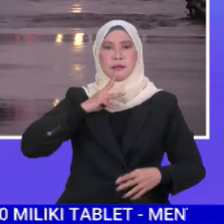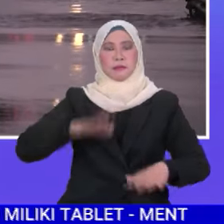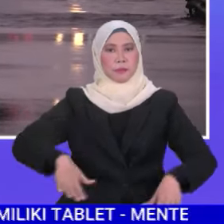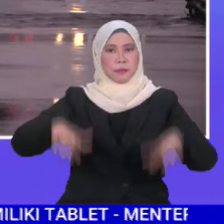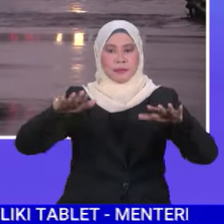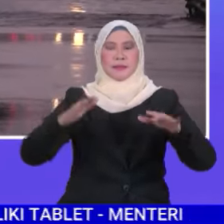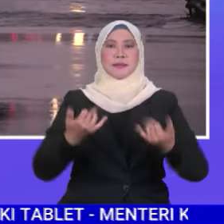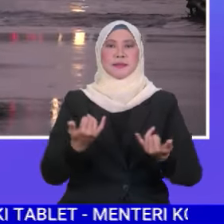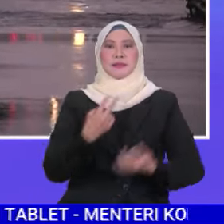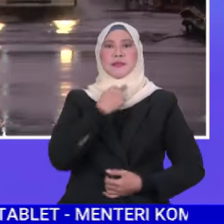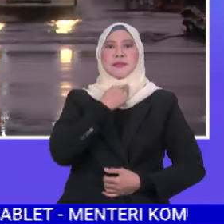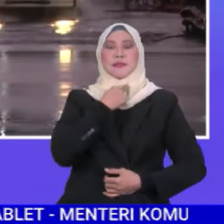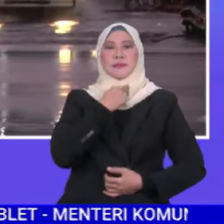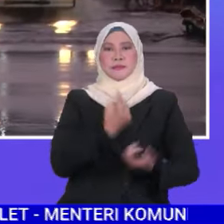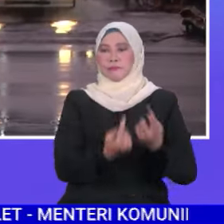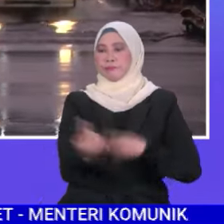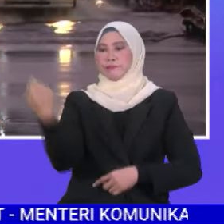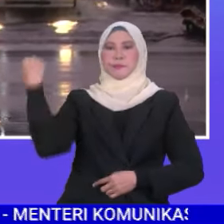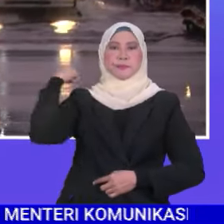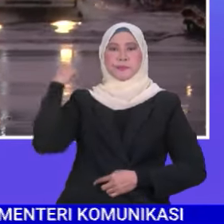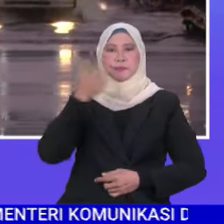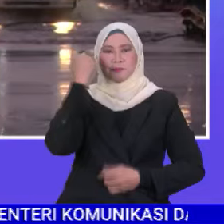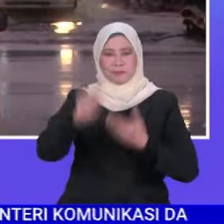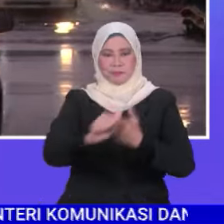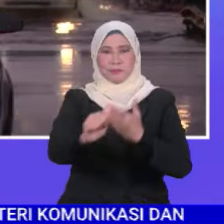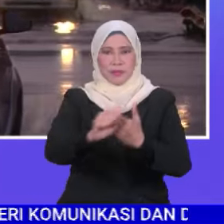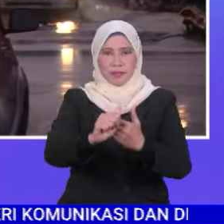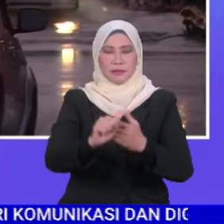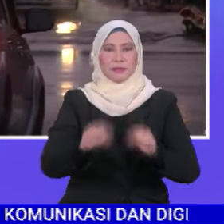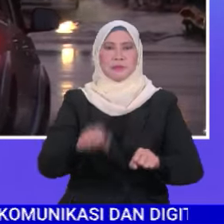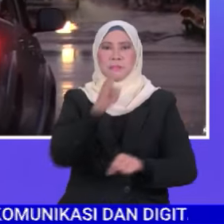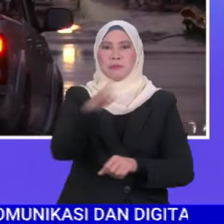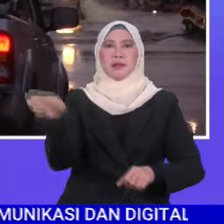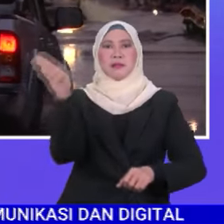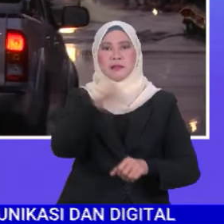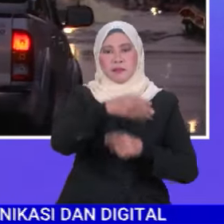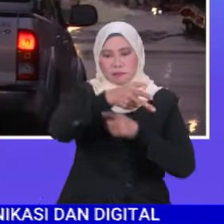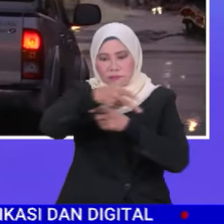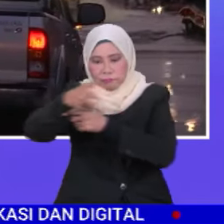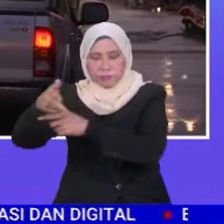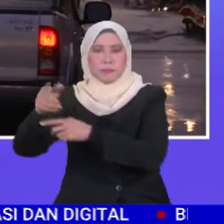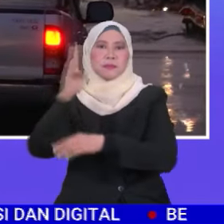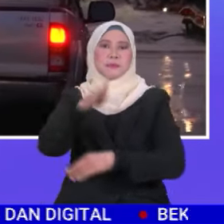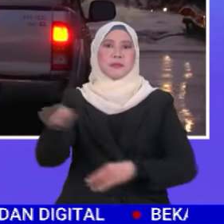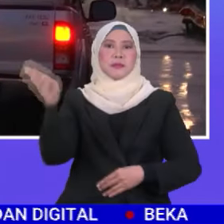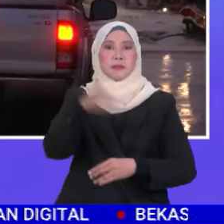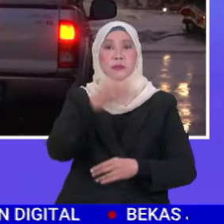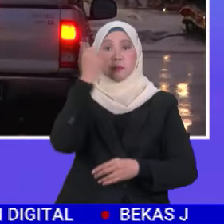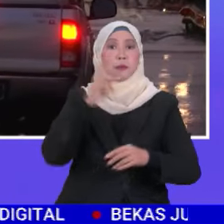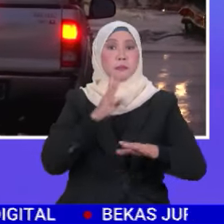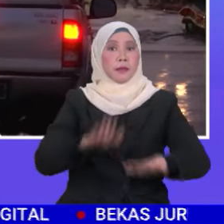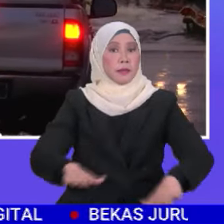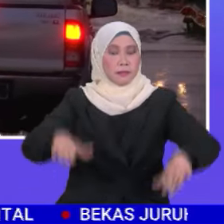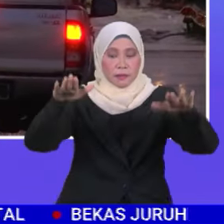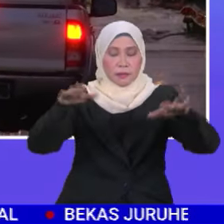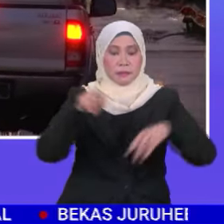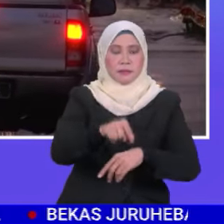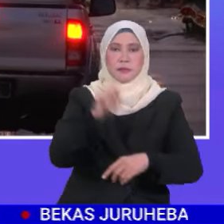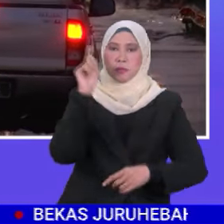balik karena risiko yang tinggi sekaligus membatalkan tinjauan kami karena kami dipahamkan keadaan banjir di